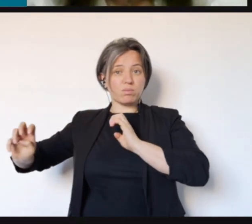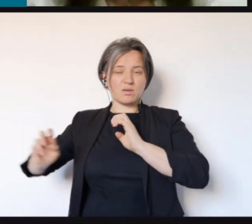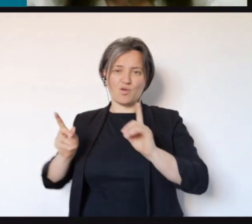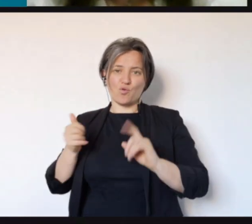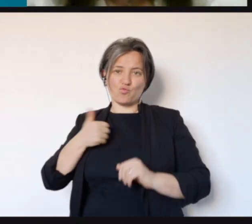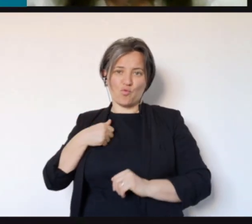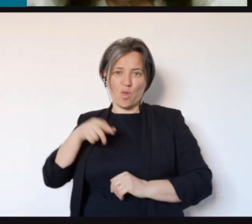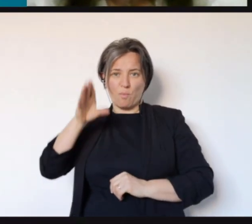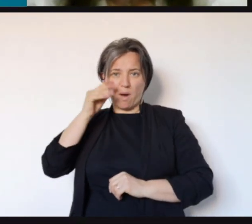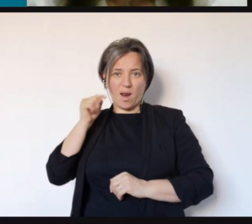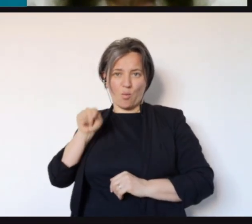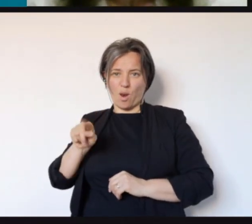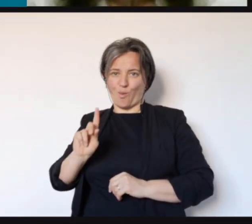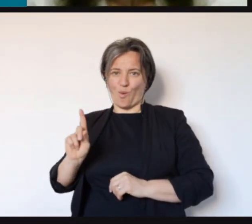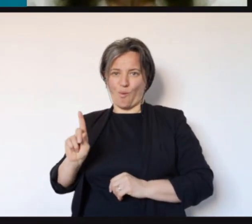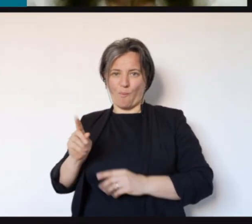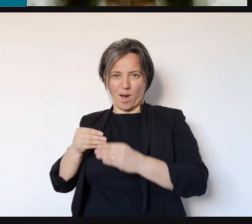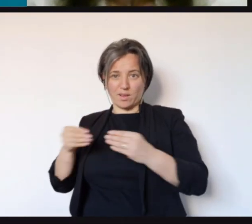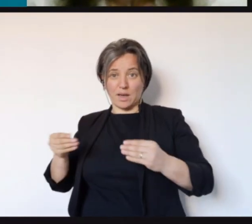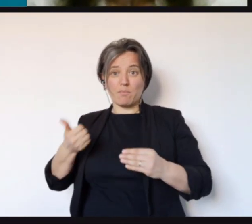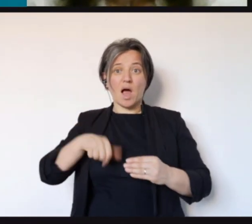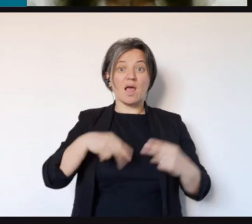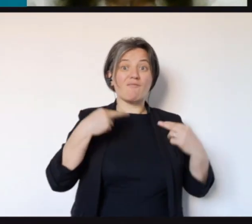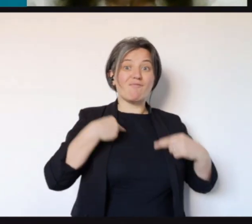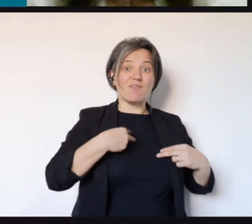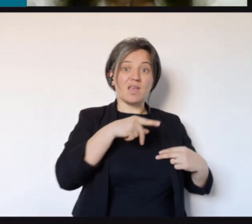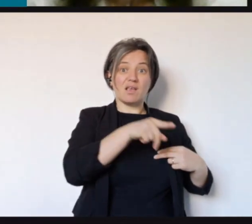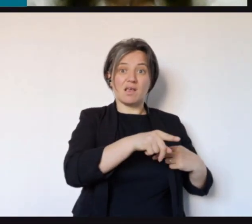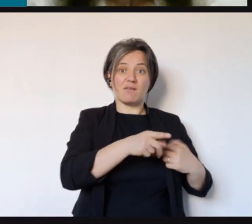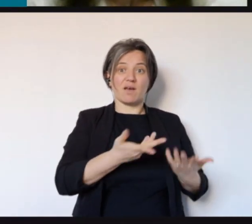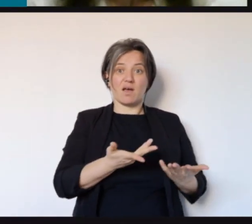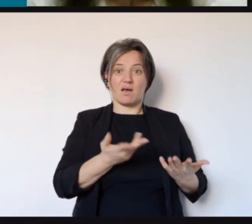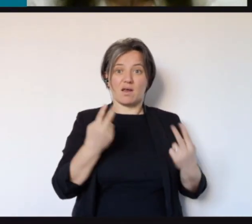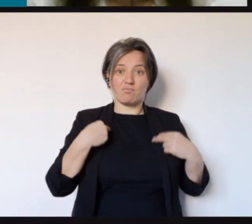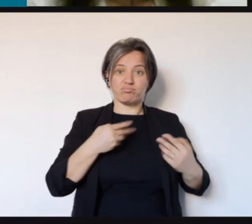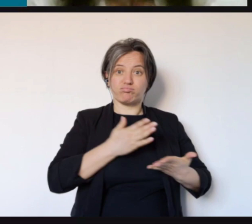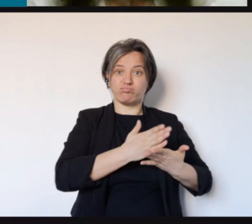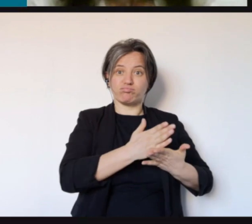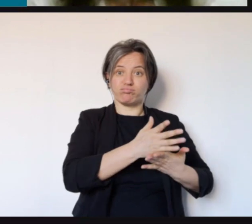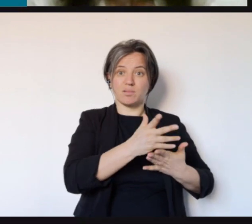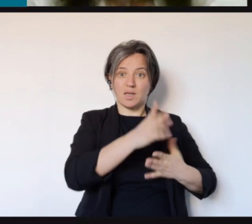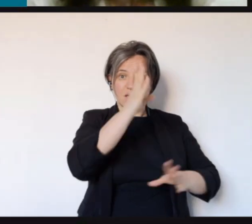filosofia o qualcos'altro. Questi contenuti